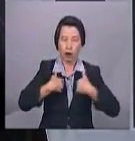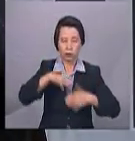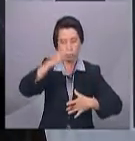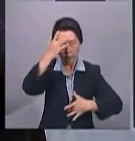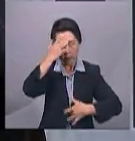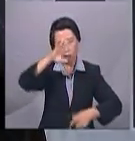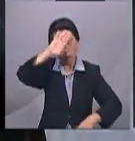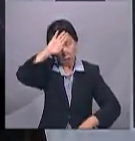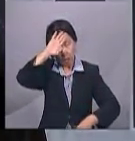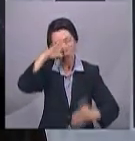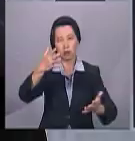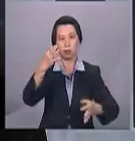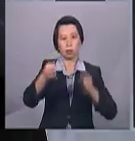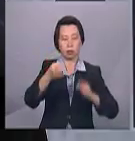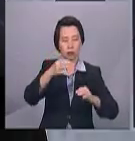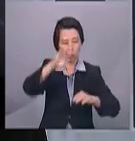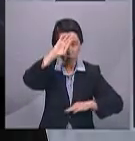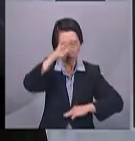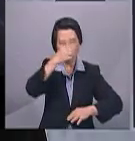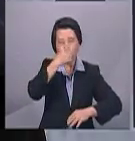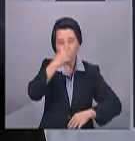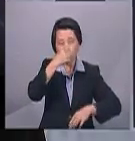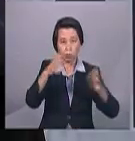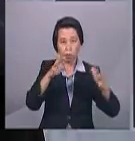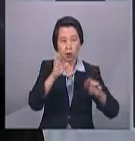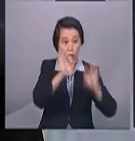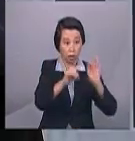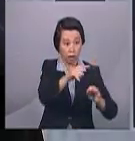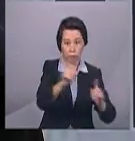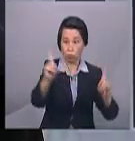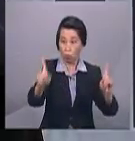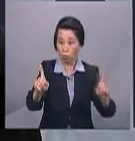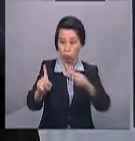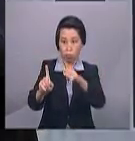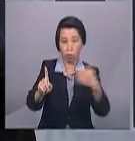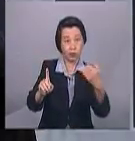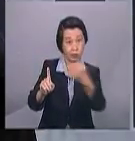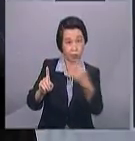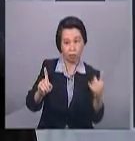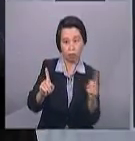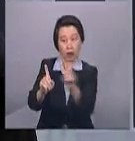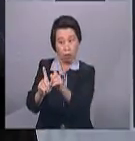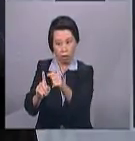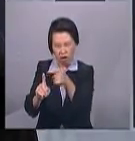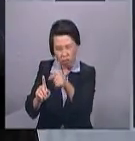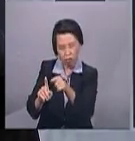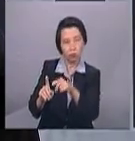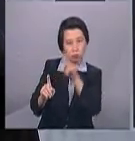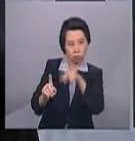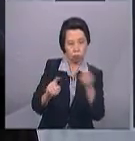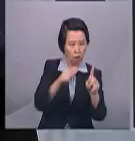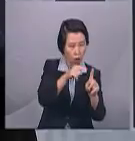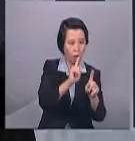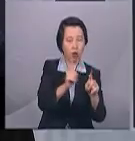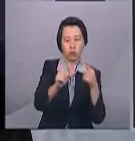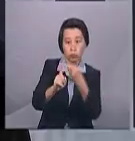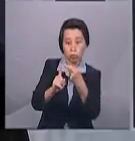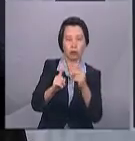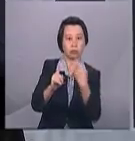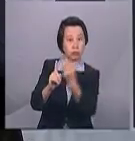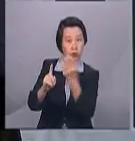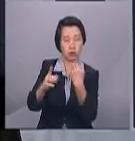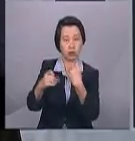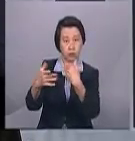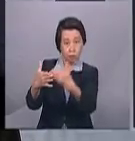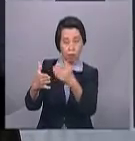laksanakan kalau tak ada gejala tetapi ada close contact dan disyaki, kita akan laksanakan ujian tersebut. Dan sebab itulah kita